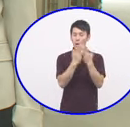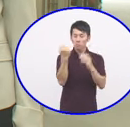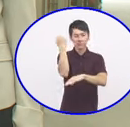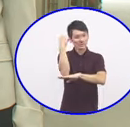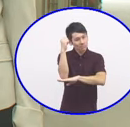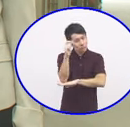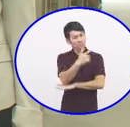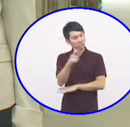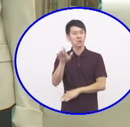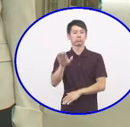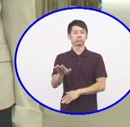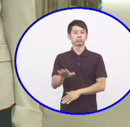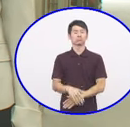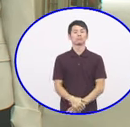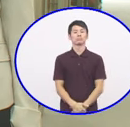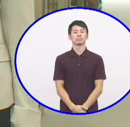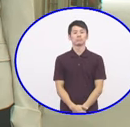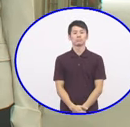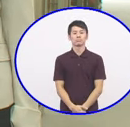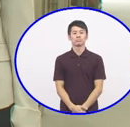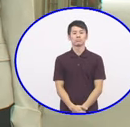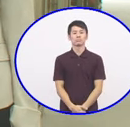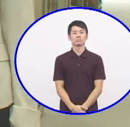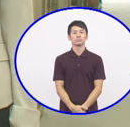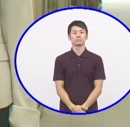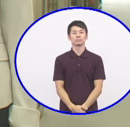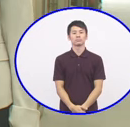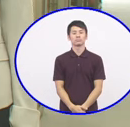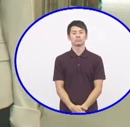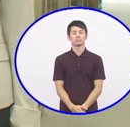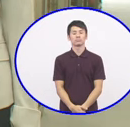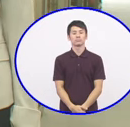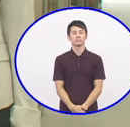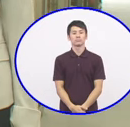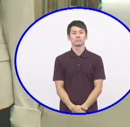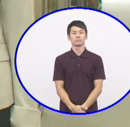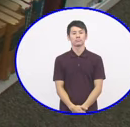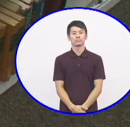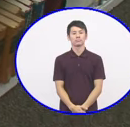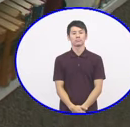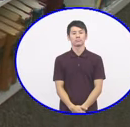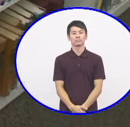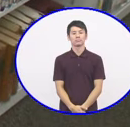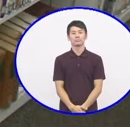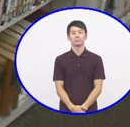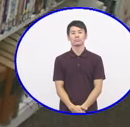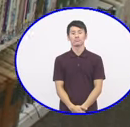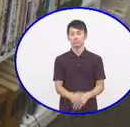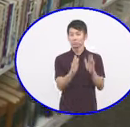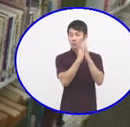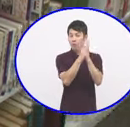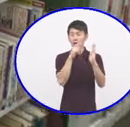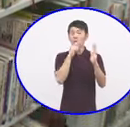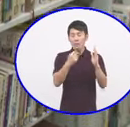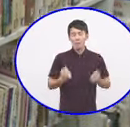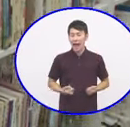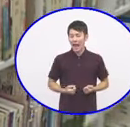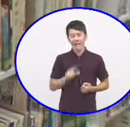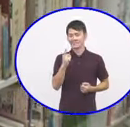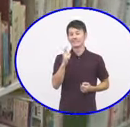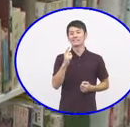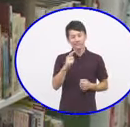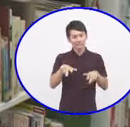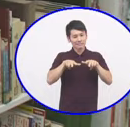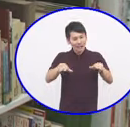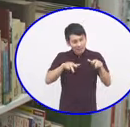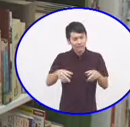書、新聞、雑誌のほかいろいろな資料を置いています。図書は政治、経